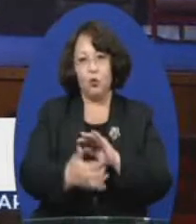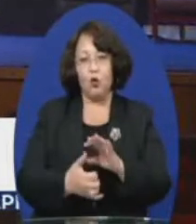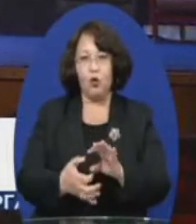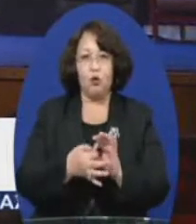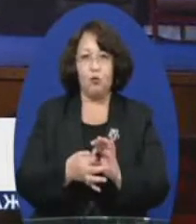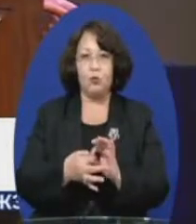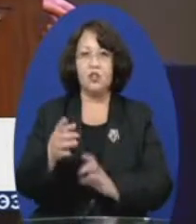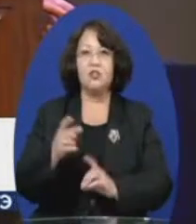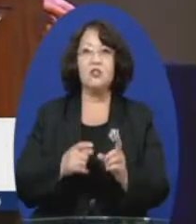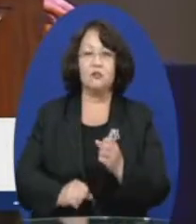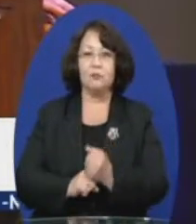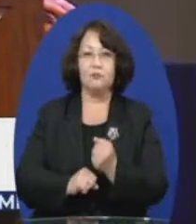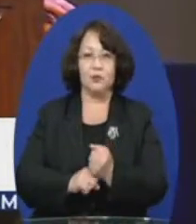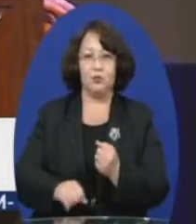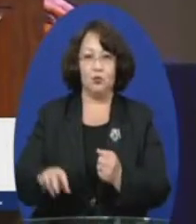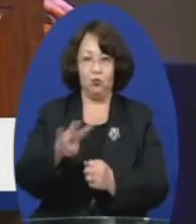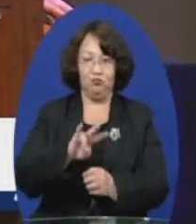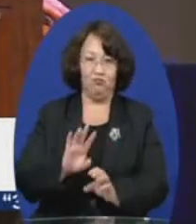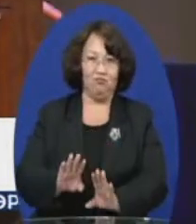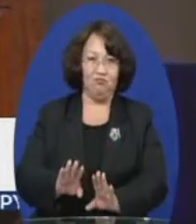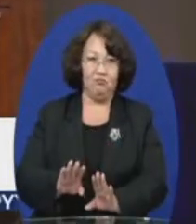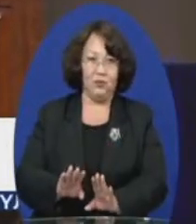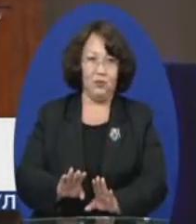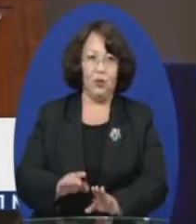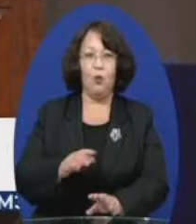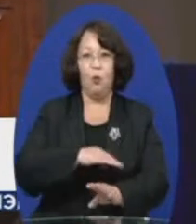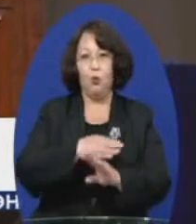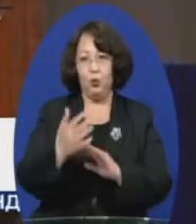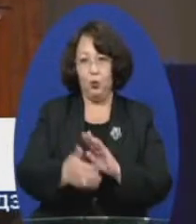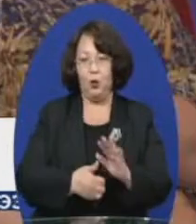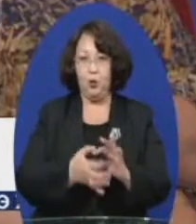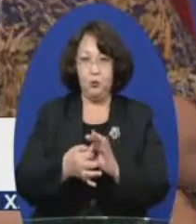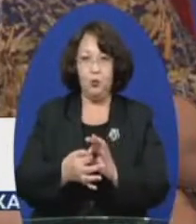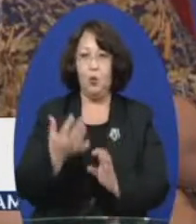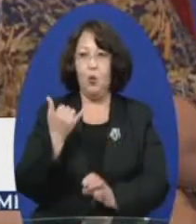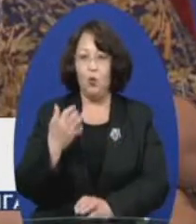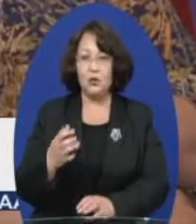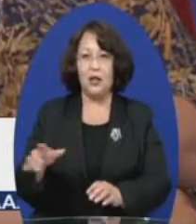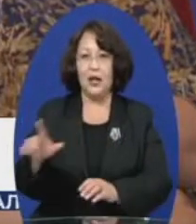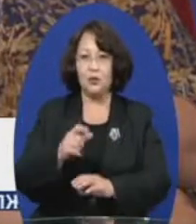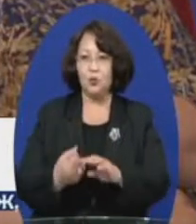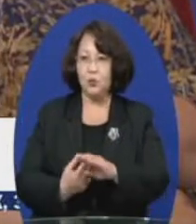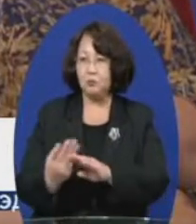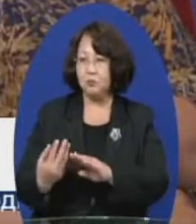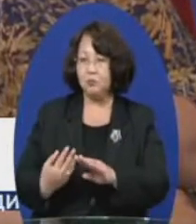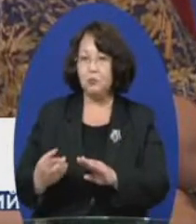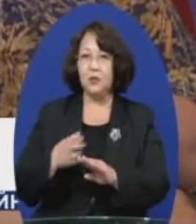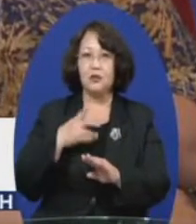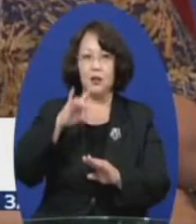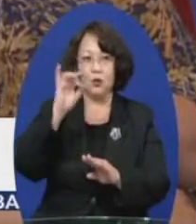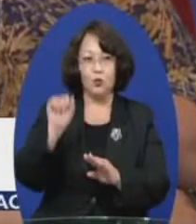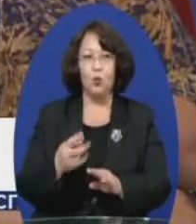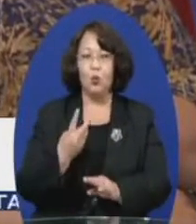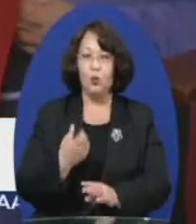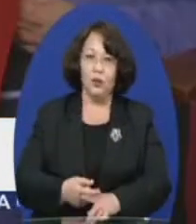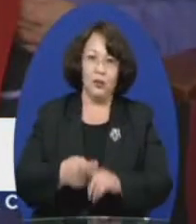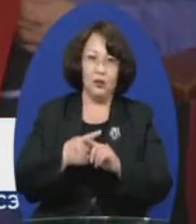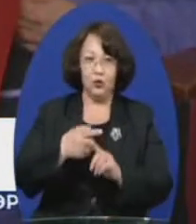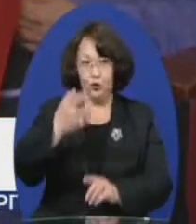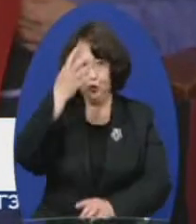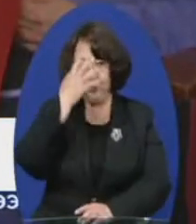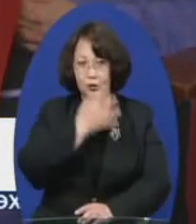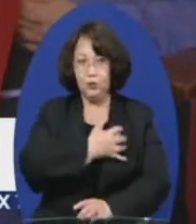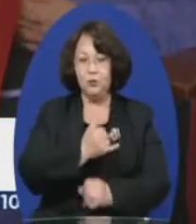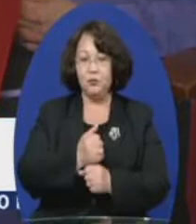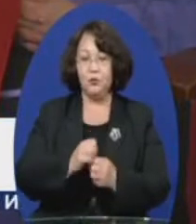ирсэн. Гэвч уулуурхайгаас үүдэлтэй ус, бэлчээрийн асуудал хүндхэн байгааг иргэд ярьлаа. Мөн үнийн өсөлт, төрийн тусгай болон захиргааны албан